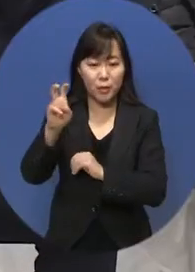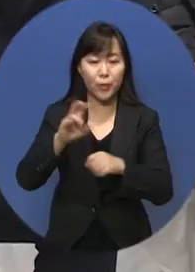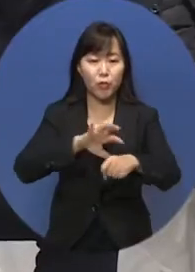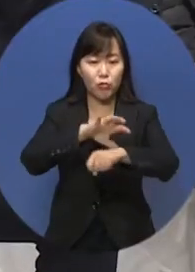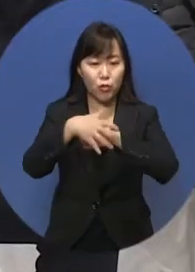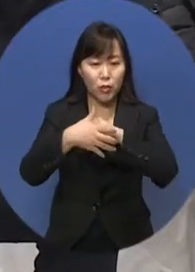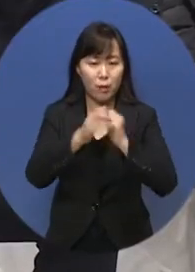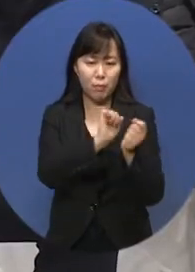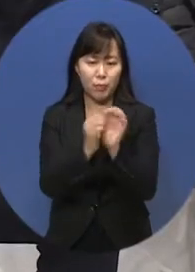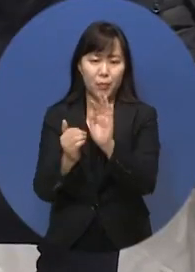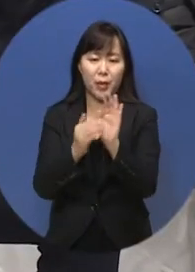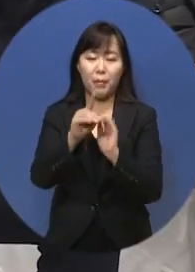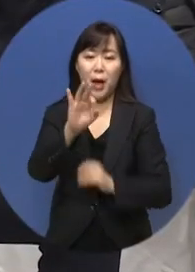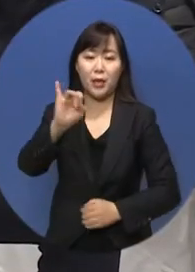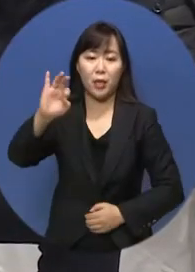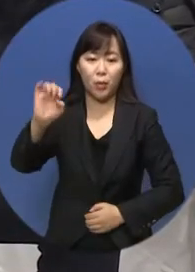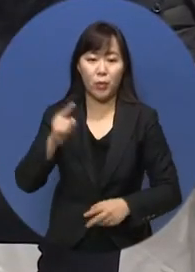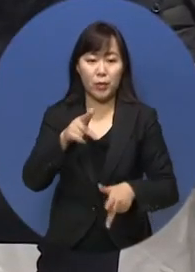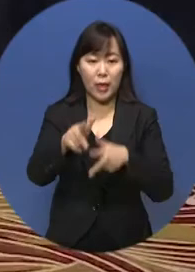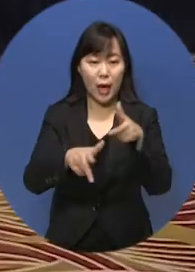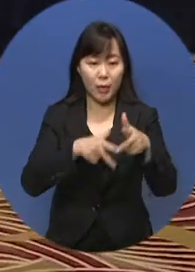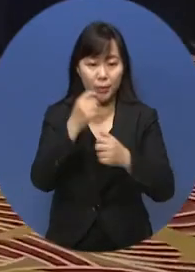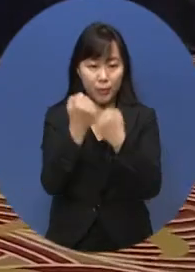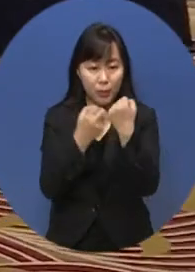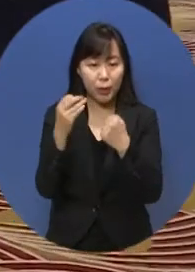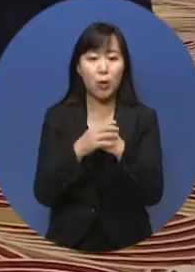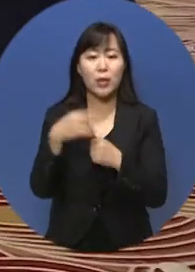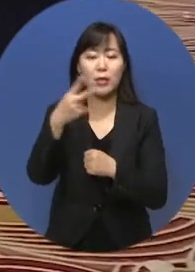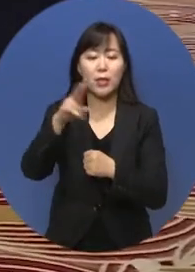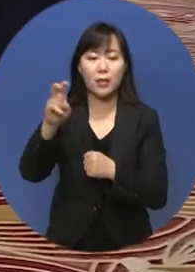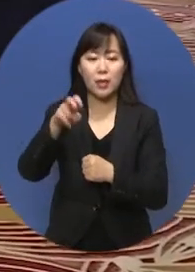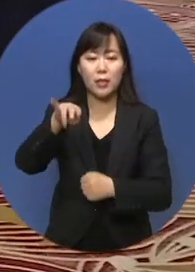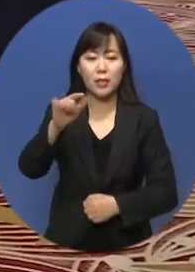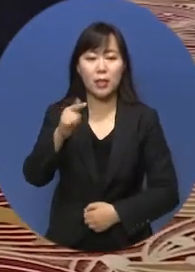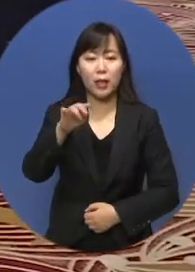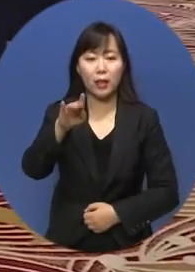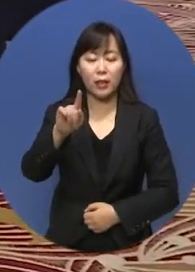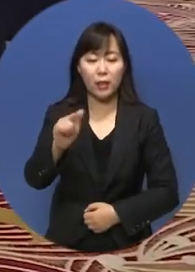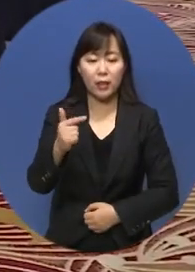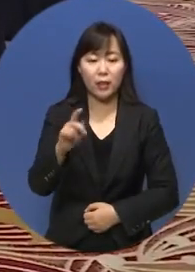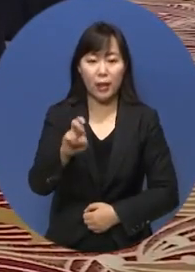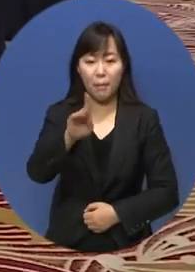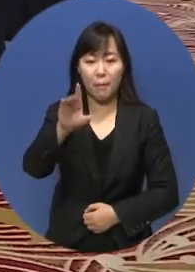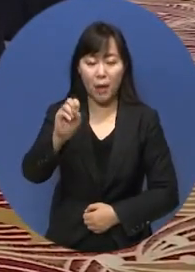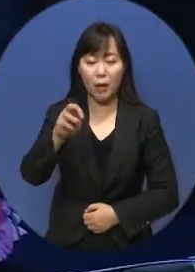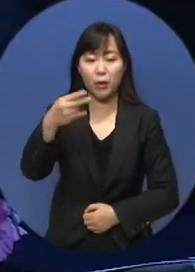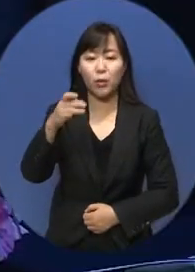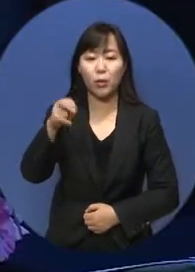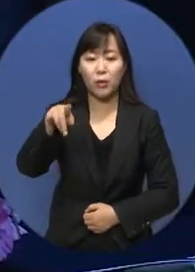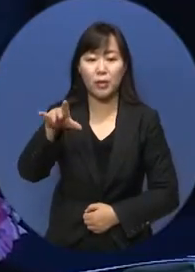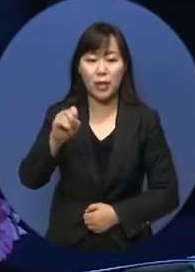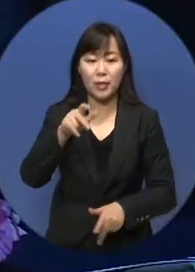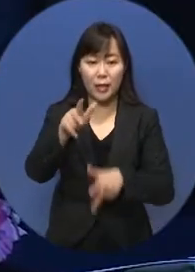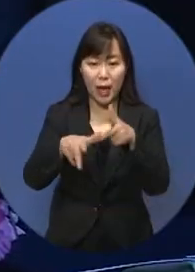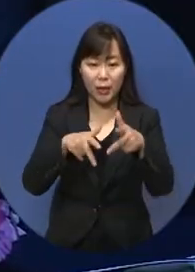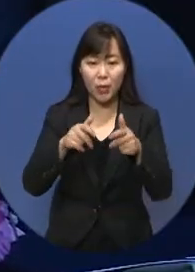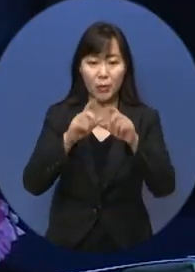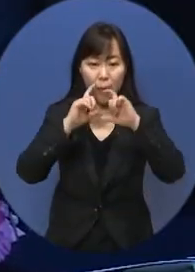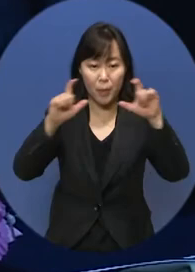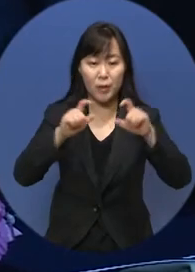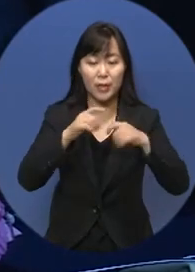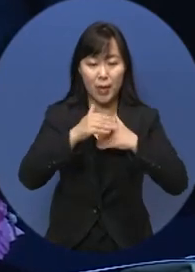국제 방역 바이오 산업 컨퍼런스와 2020 신남방 통상산업 비전 선포식을 차례로